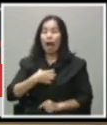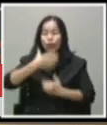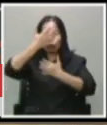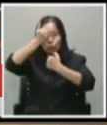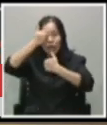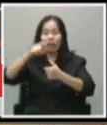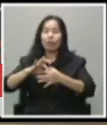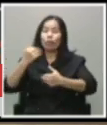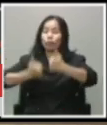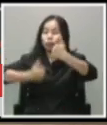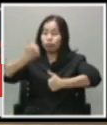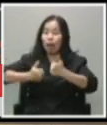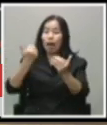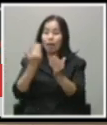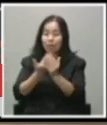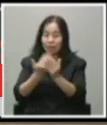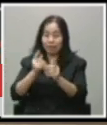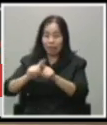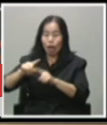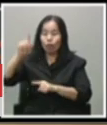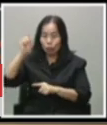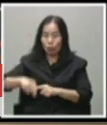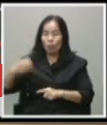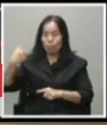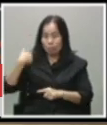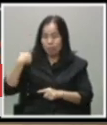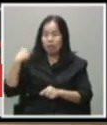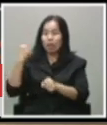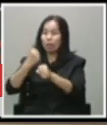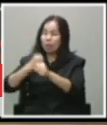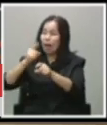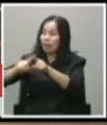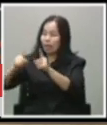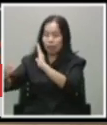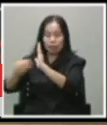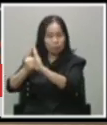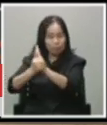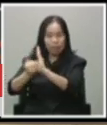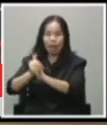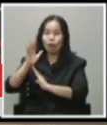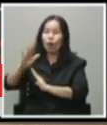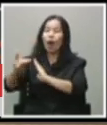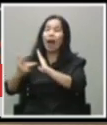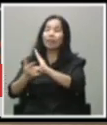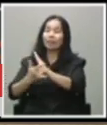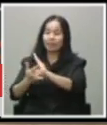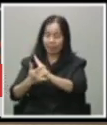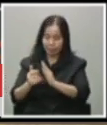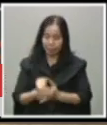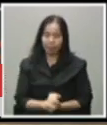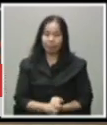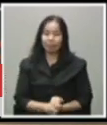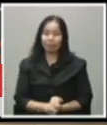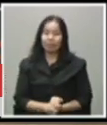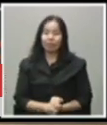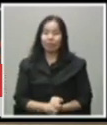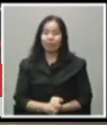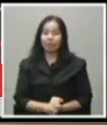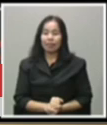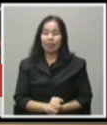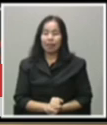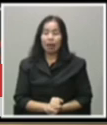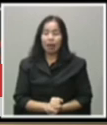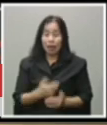ต้องมีผลงานในด้านไอที860ล้านบาทท่านประธานครับปรากฏว่าย